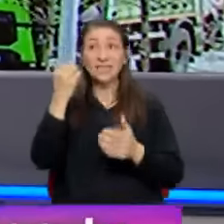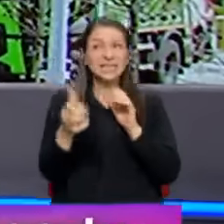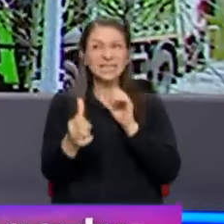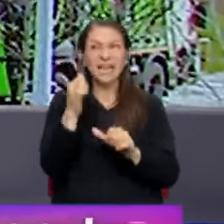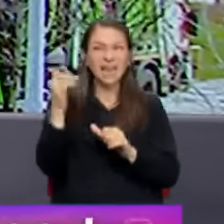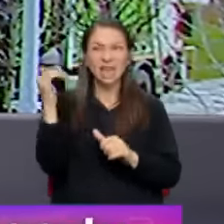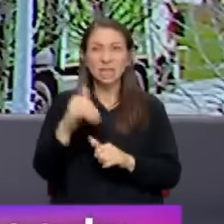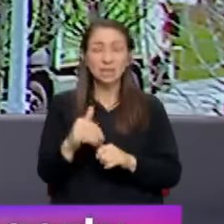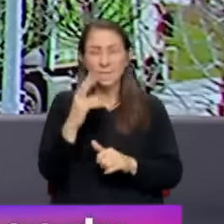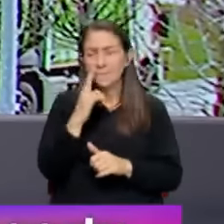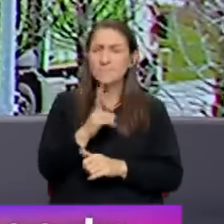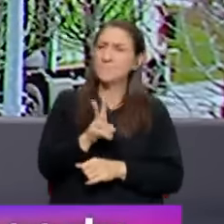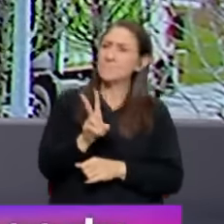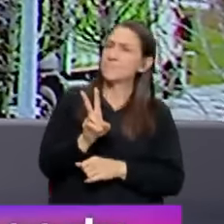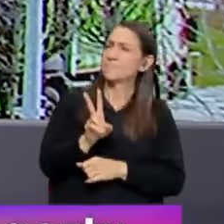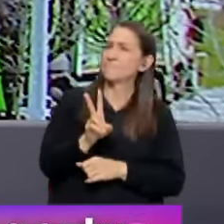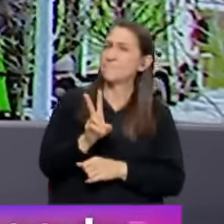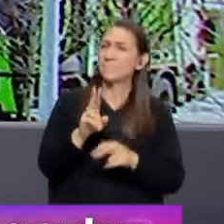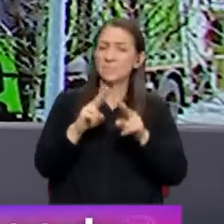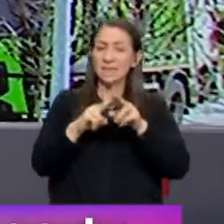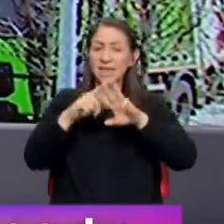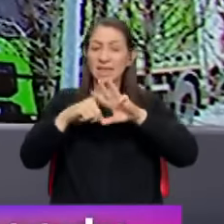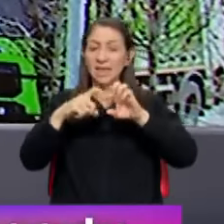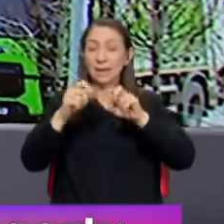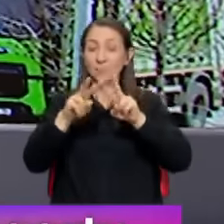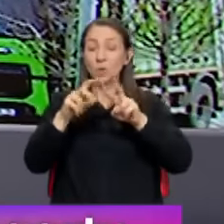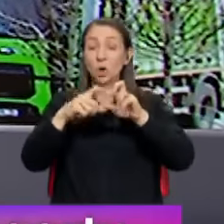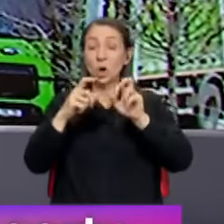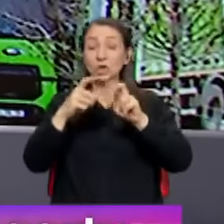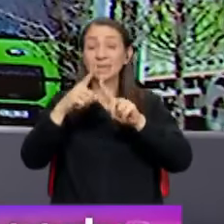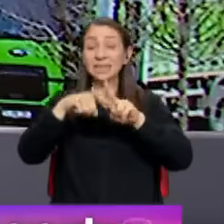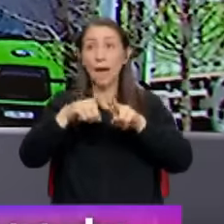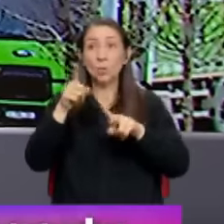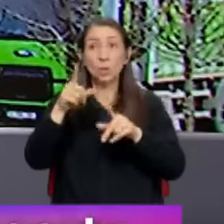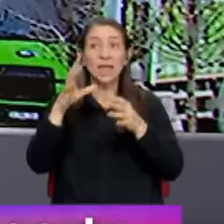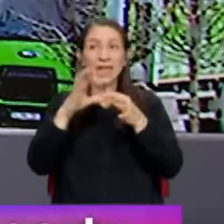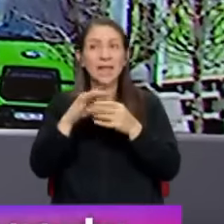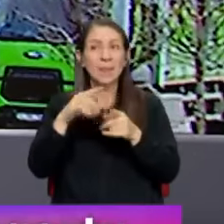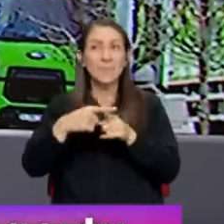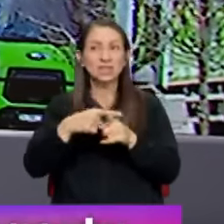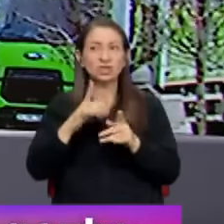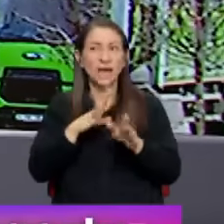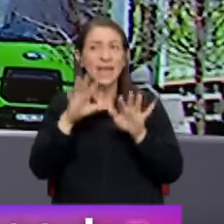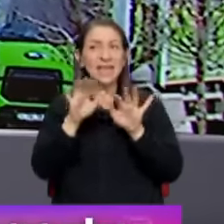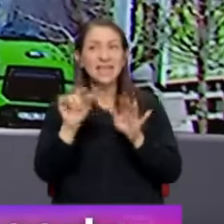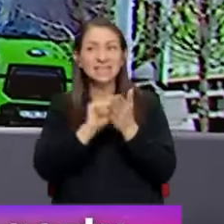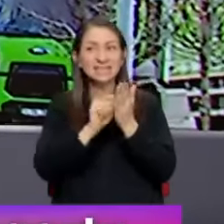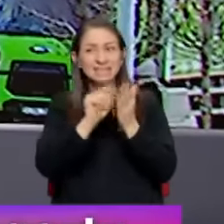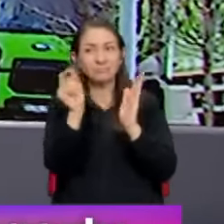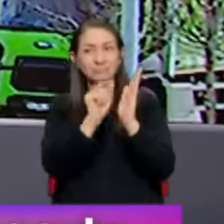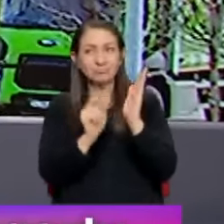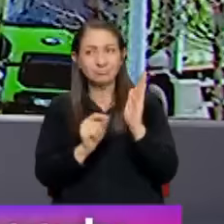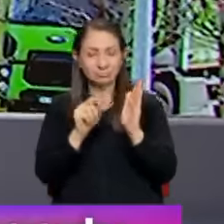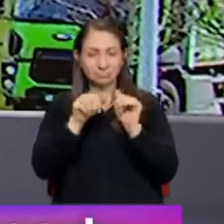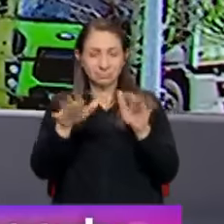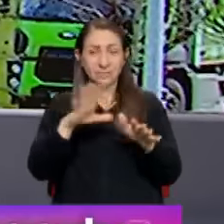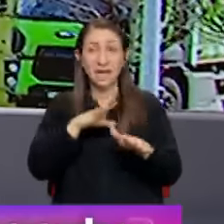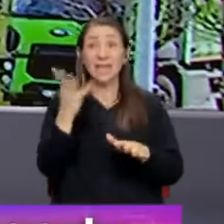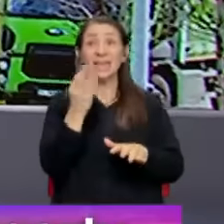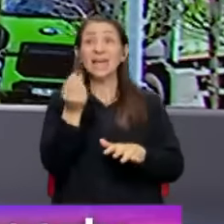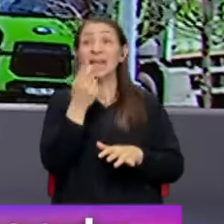getireceğiz diye dönüp baktığımızda Kerim Rota'nın buna dair paylaşımı var, yazısında da yer alıyor. Bunun için en iyi